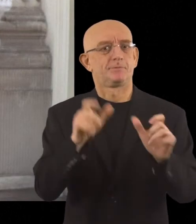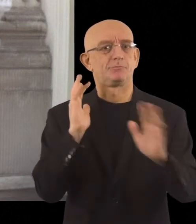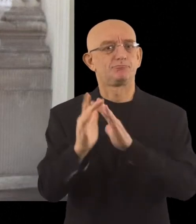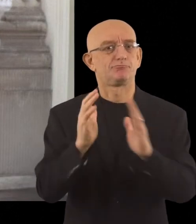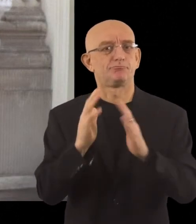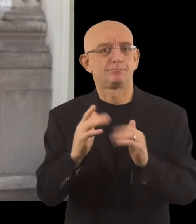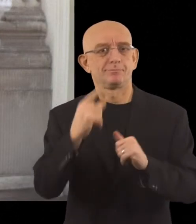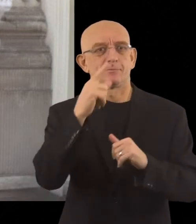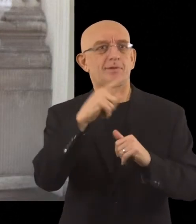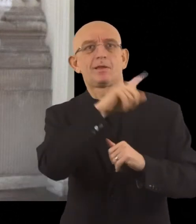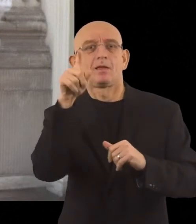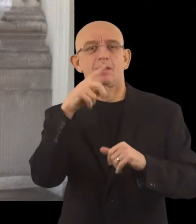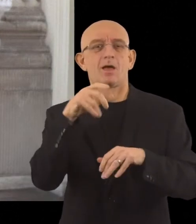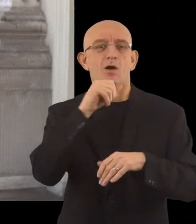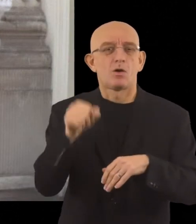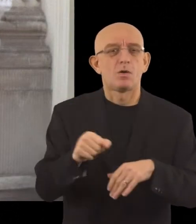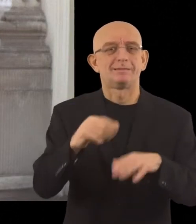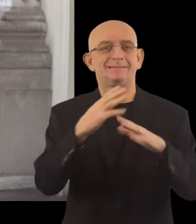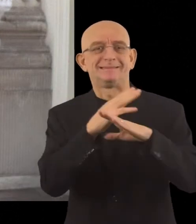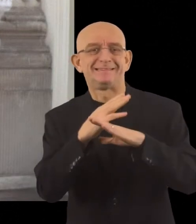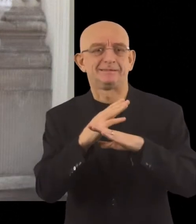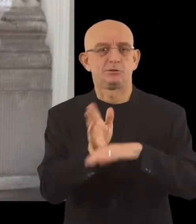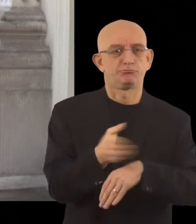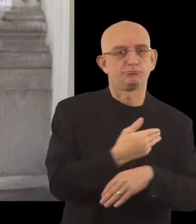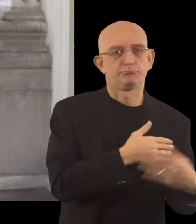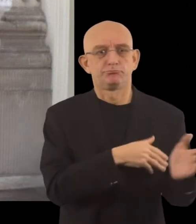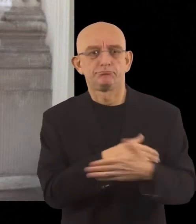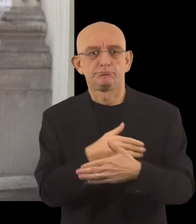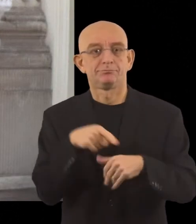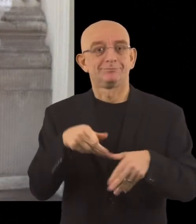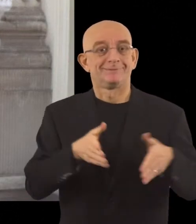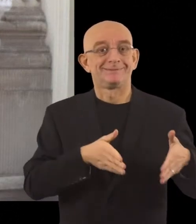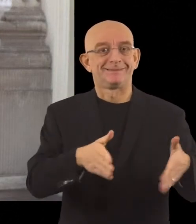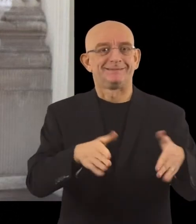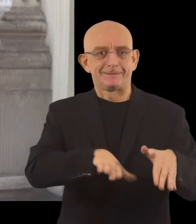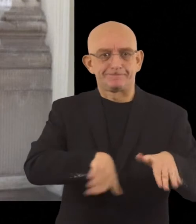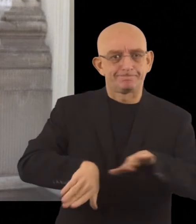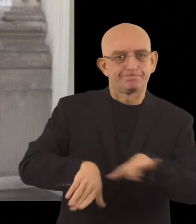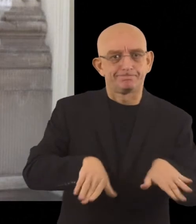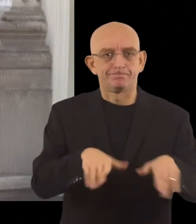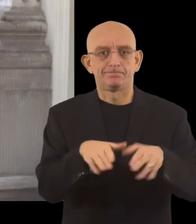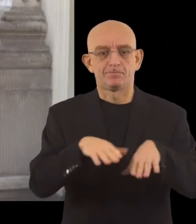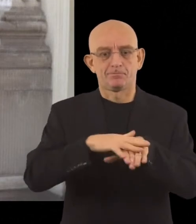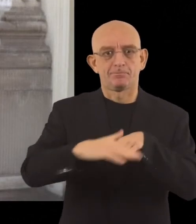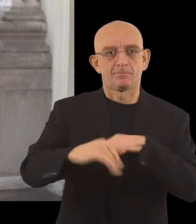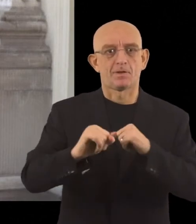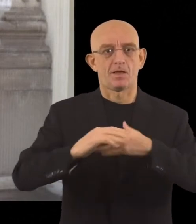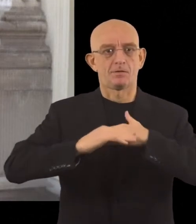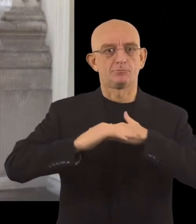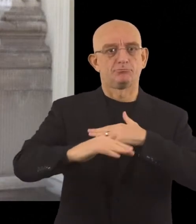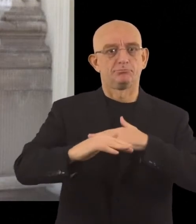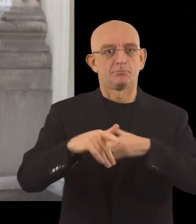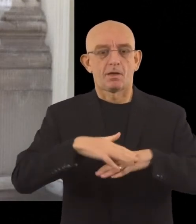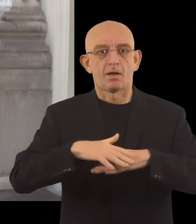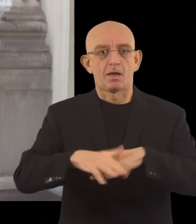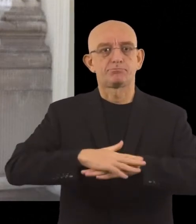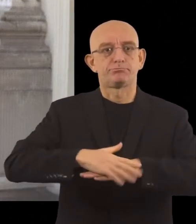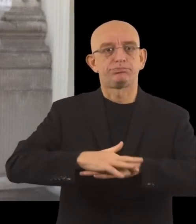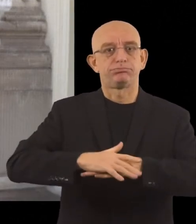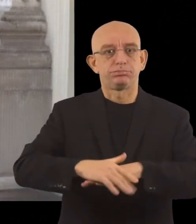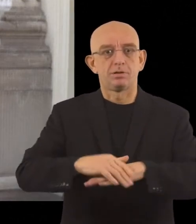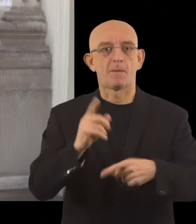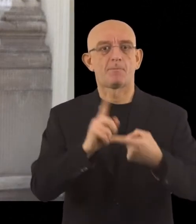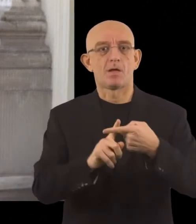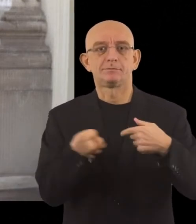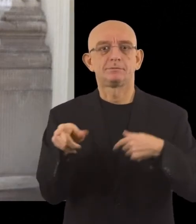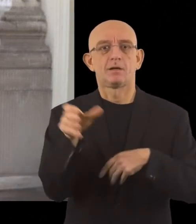aby likwidować kolejne bariery architektoniczne. Remontujemy nawierzchnie, obniżamy krawężniki, montujemy płyty ostrzegawcze